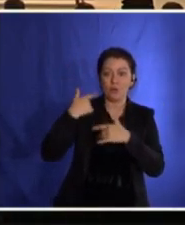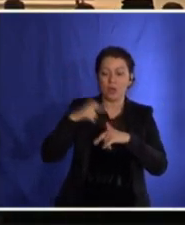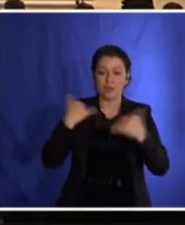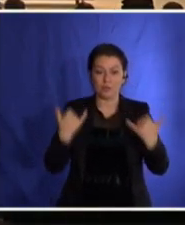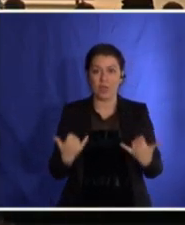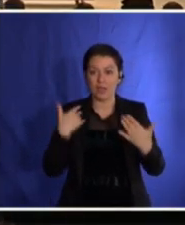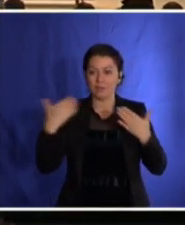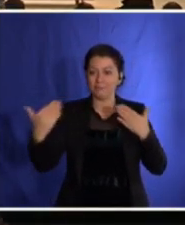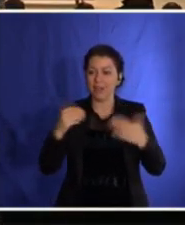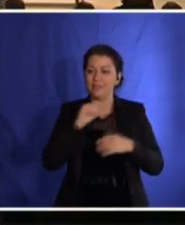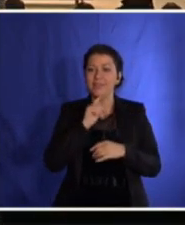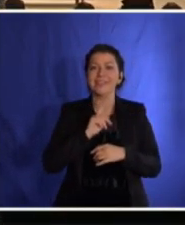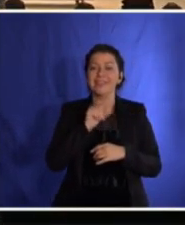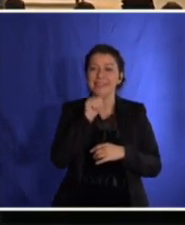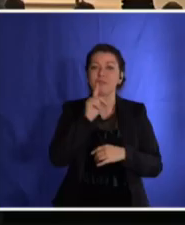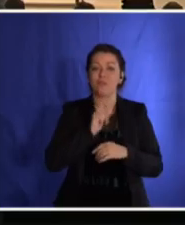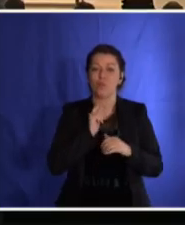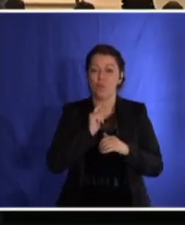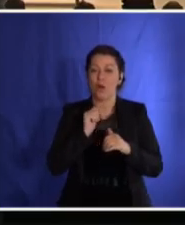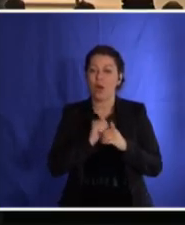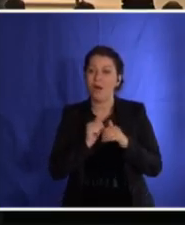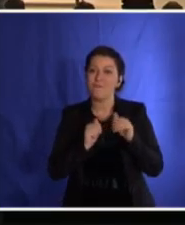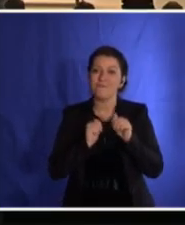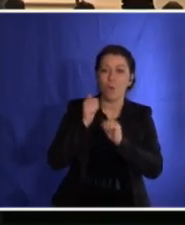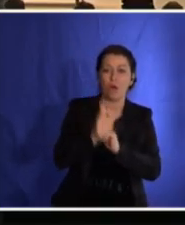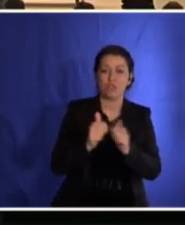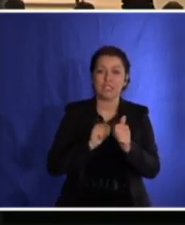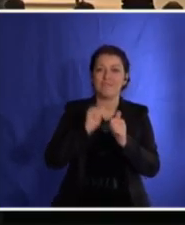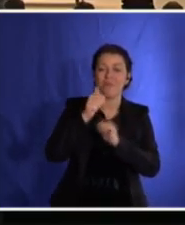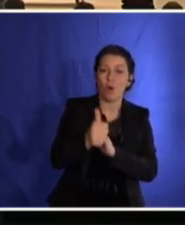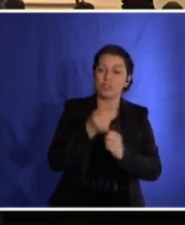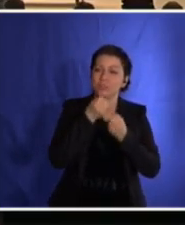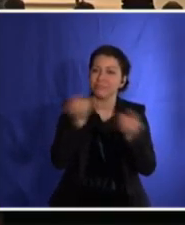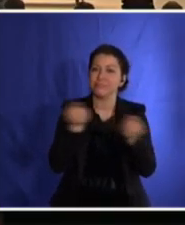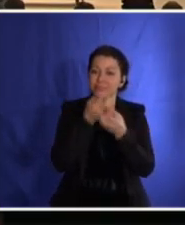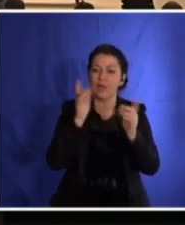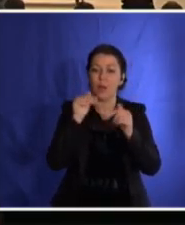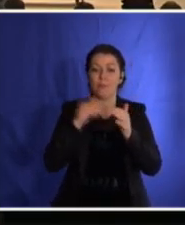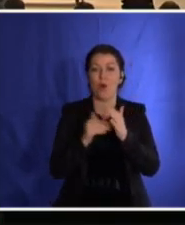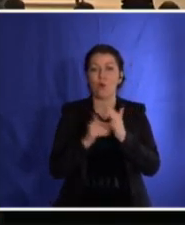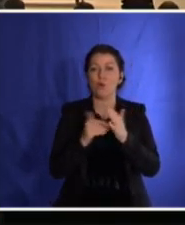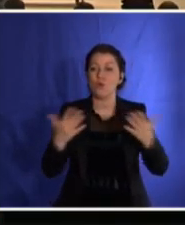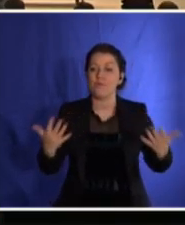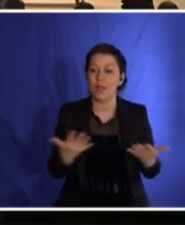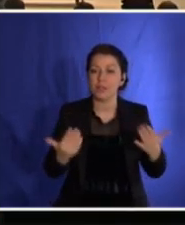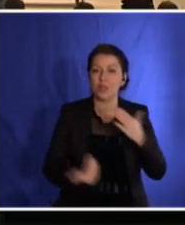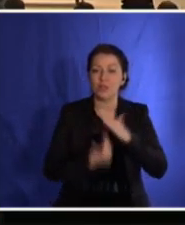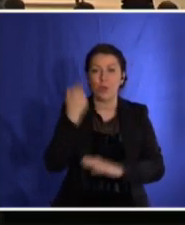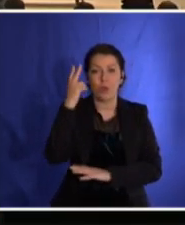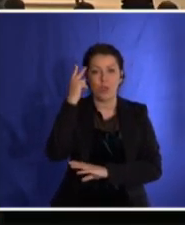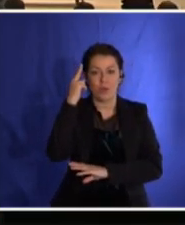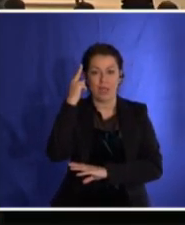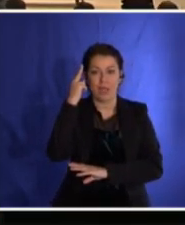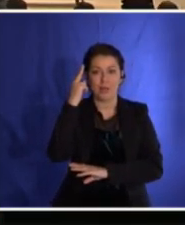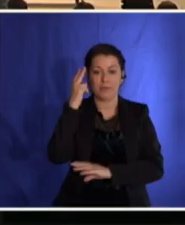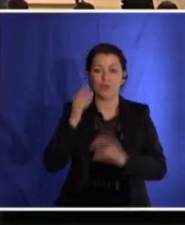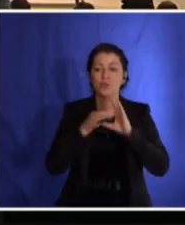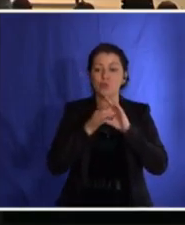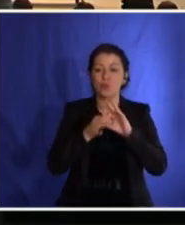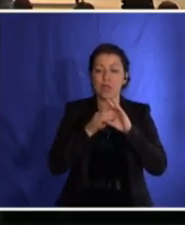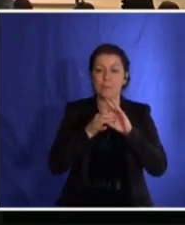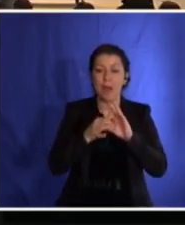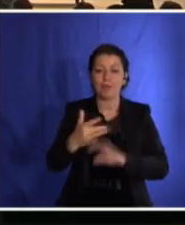die Fortschreibung prologieren, sondern wir brauchen neue Überlegungen in die Frage, wie hat sich die demografische